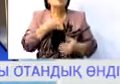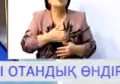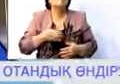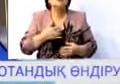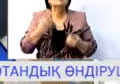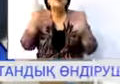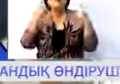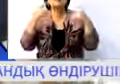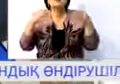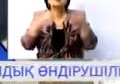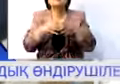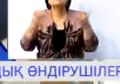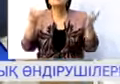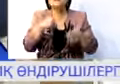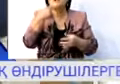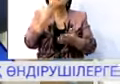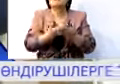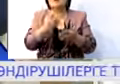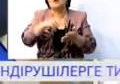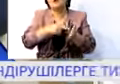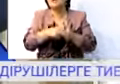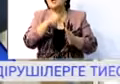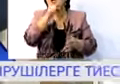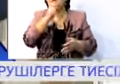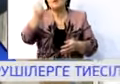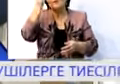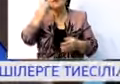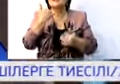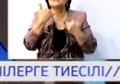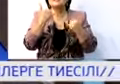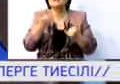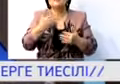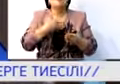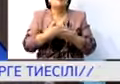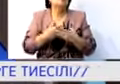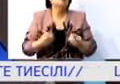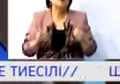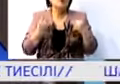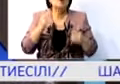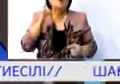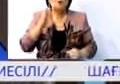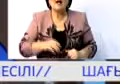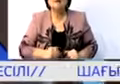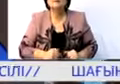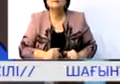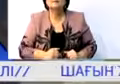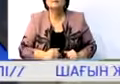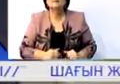туындылар топтастырылуы керек деді. Демек, бұл жобаға бабалар мұрасын дәріптеген жанның үлесі зор